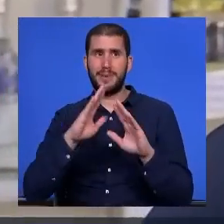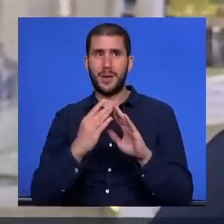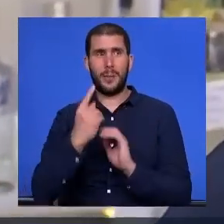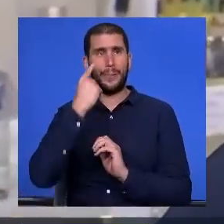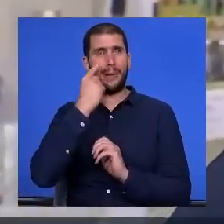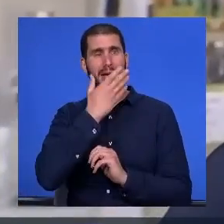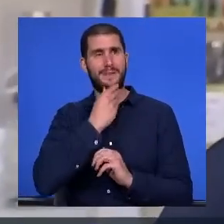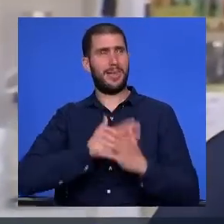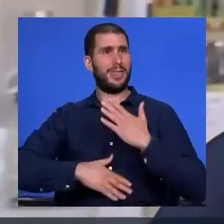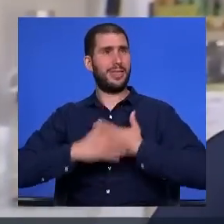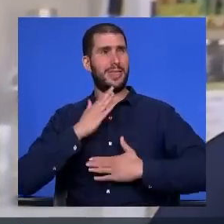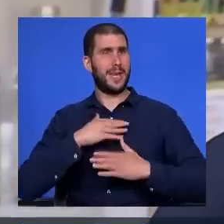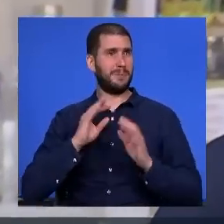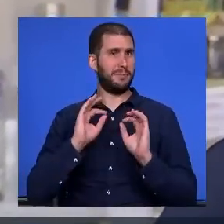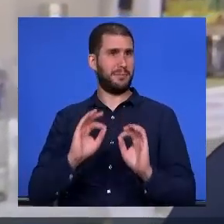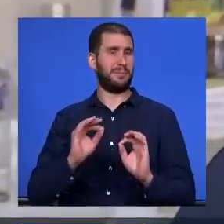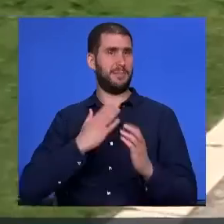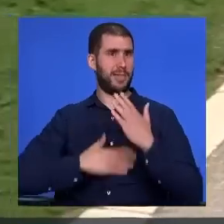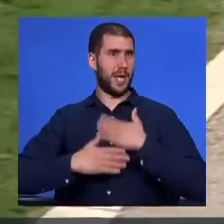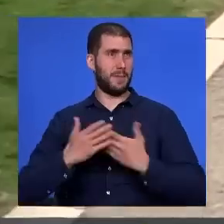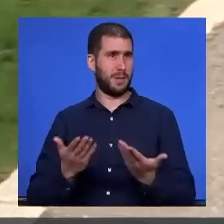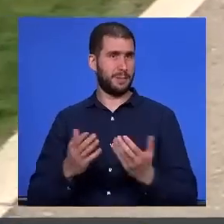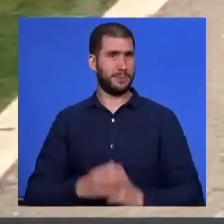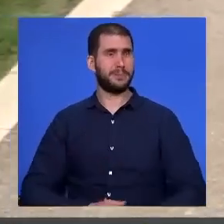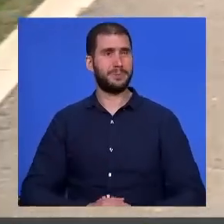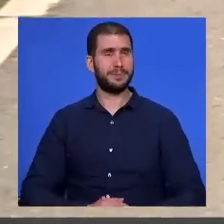יפה ונעים ונחמד.